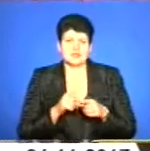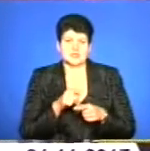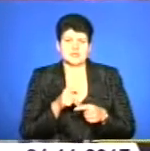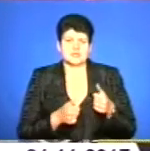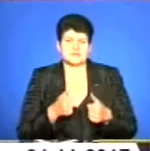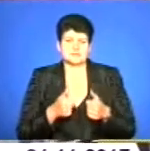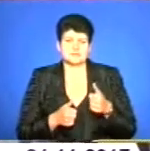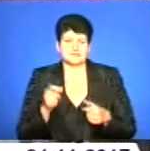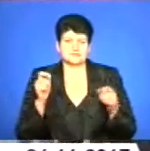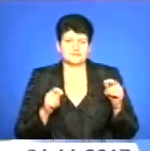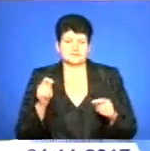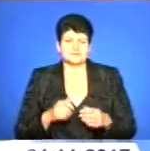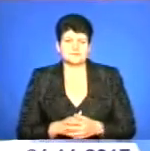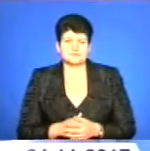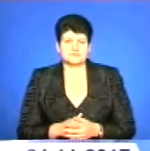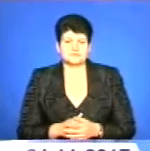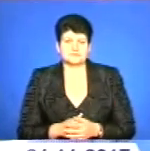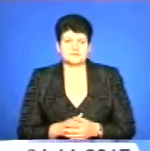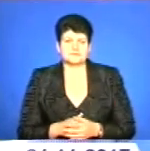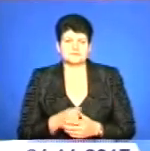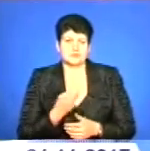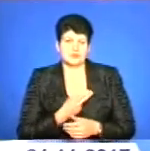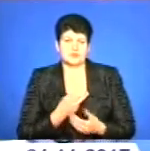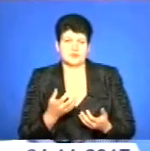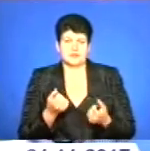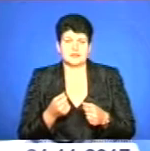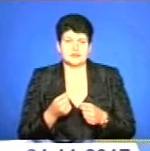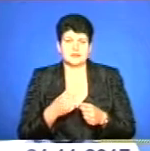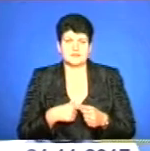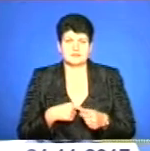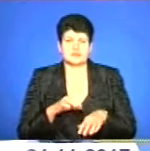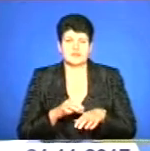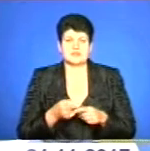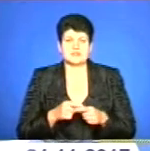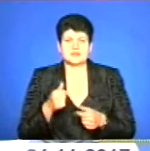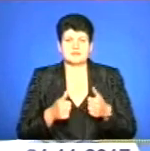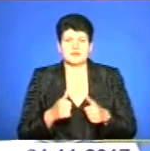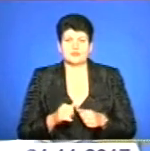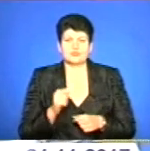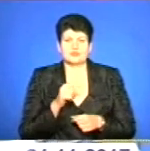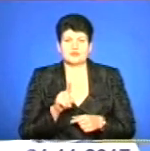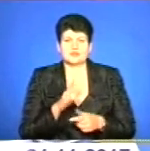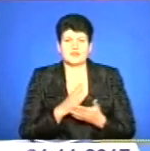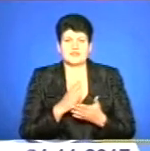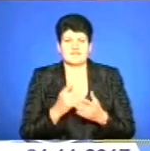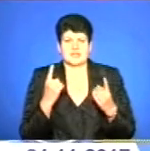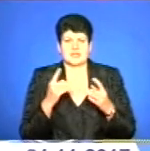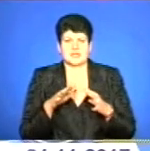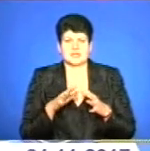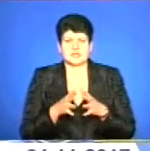спортивних форумів. Польща бере на себе ці проведення змагань за рахунок того, що в них є великі комплекси,